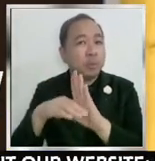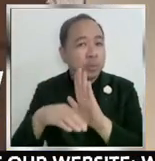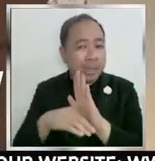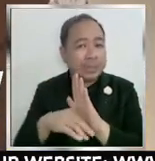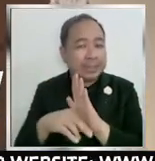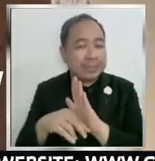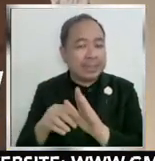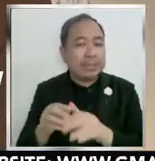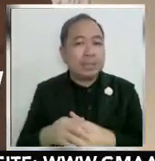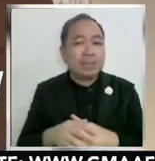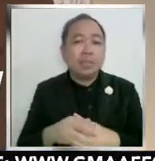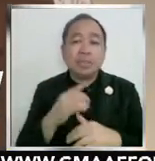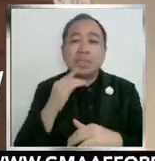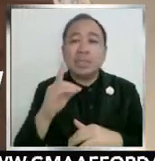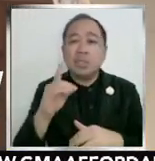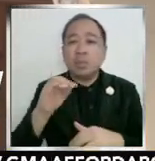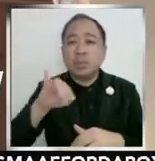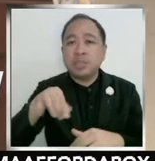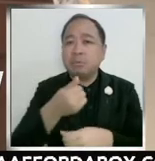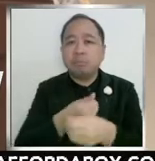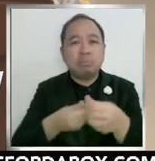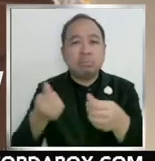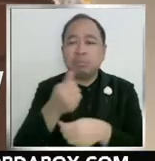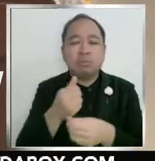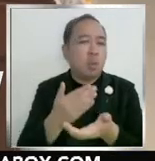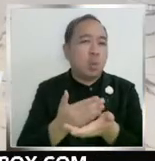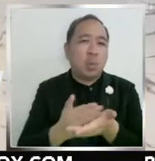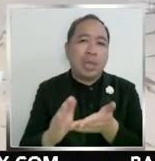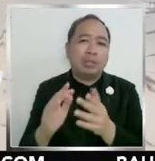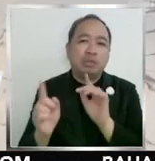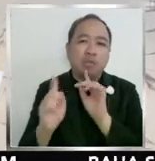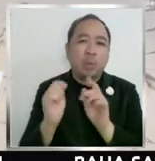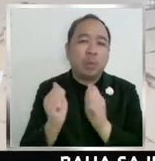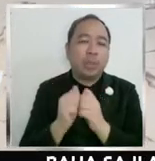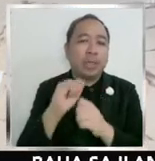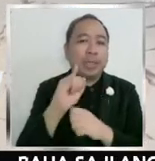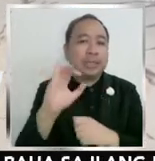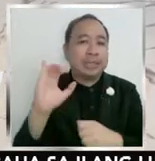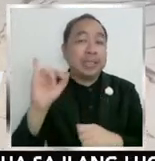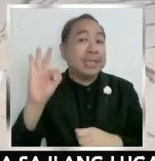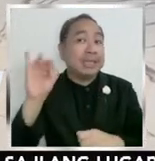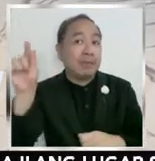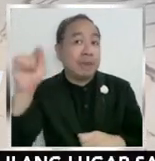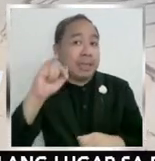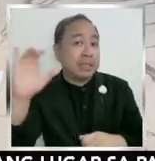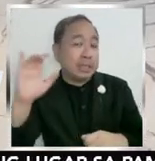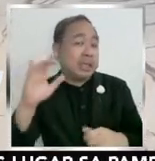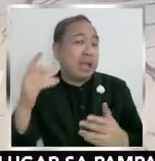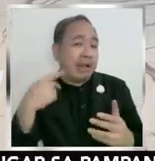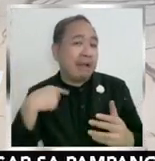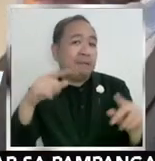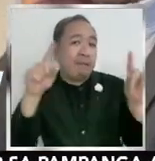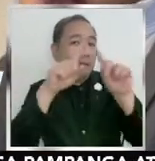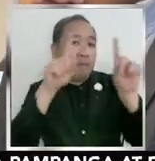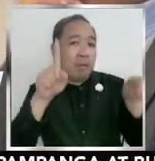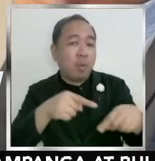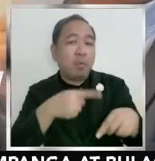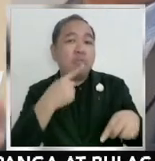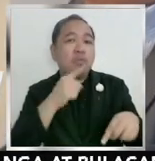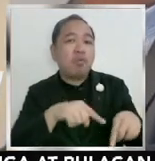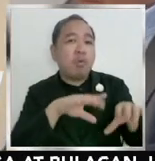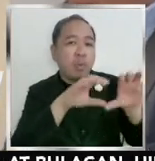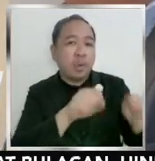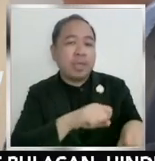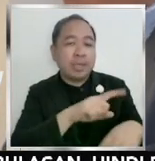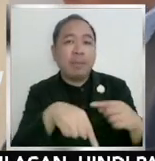nang puntong makipag-usap sa ICC. At kung maglabas ito ng arrest warrant laban sa mga individual kaugnay ng Duterte drug war